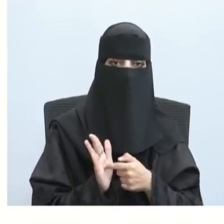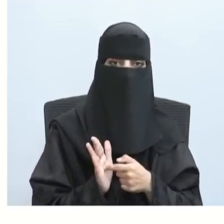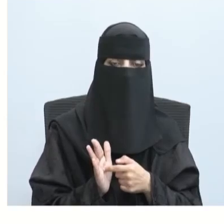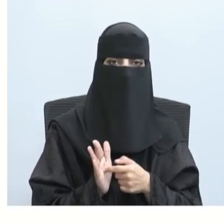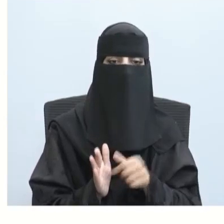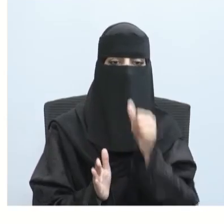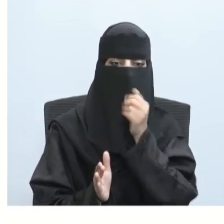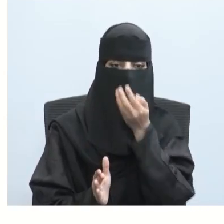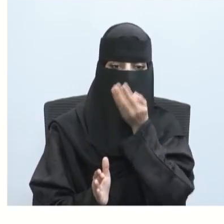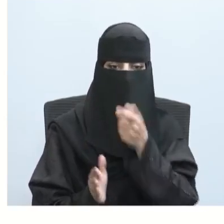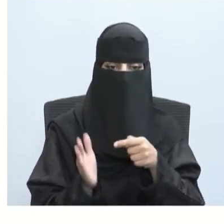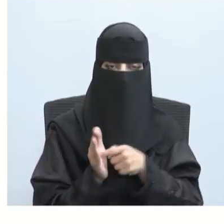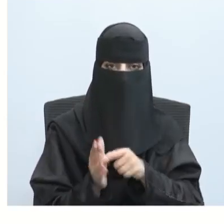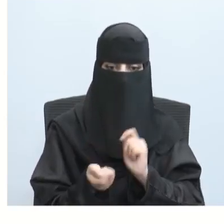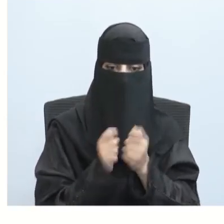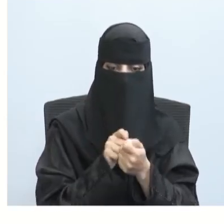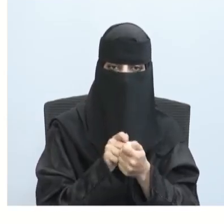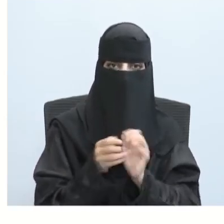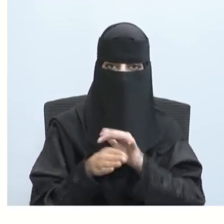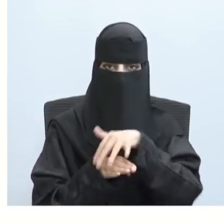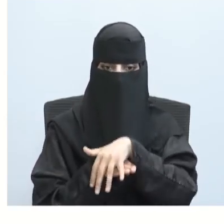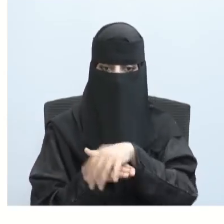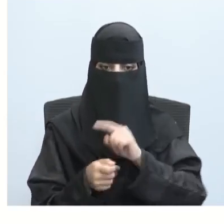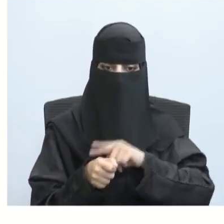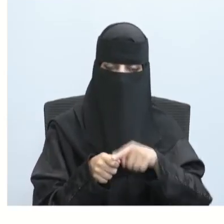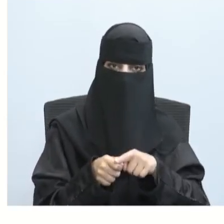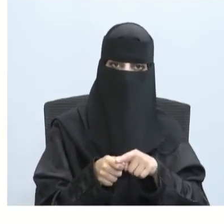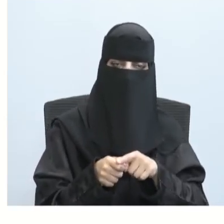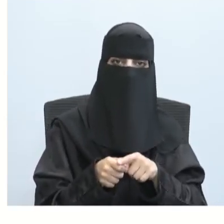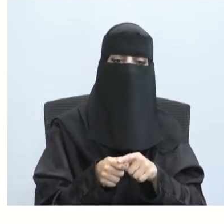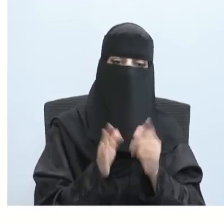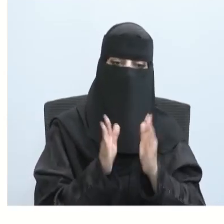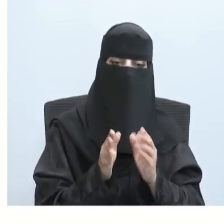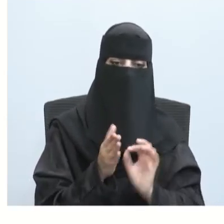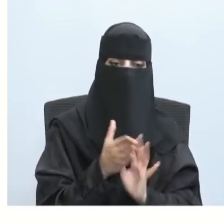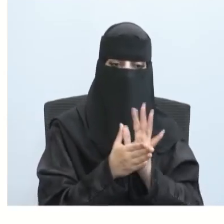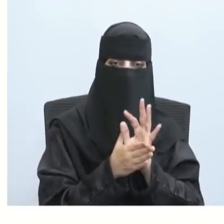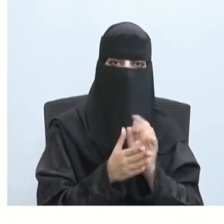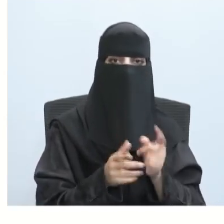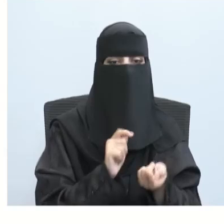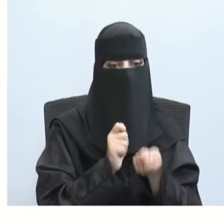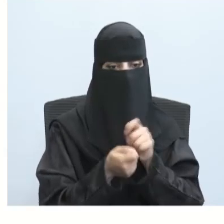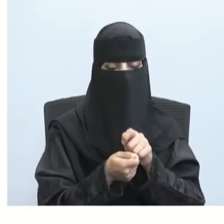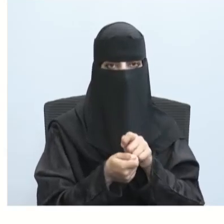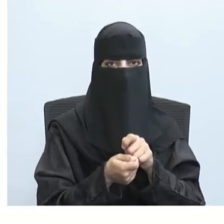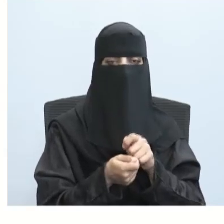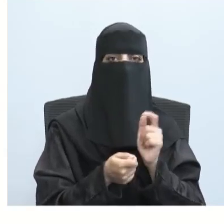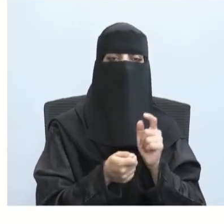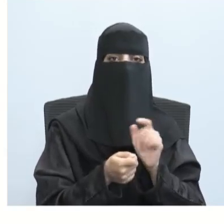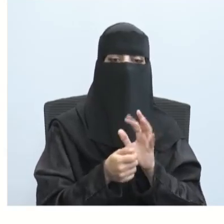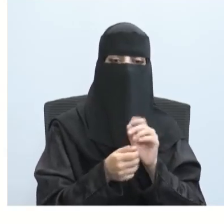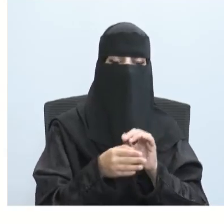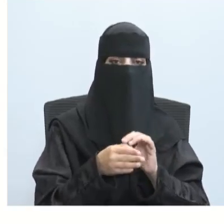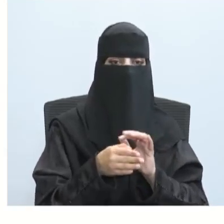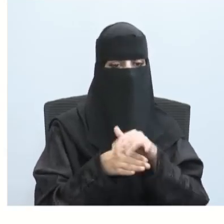للماء عندما يتحول من الحاله السائله الى الحاله الغازيه ومن الحاله السائله الى الحاله الصلبه لاحظ من